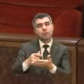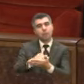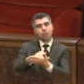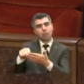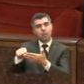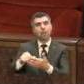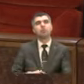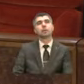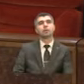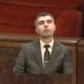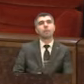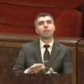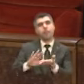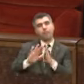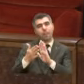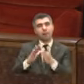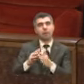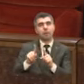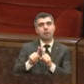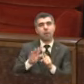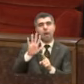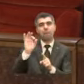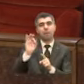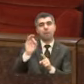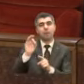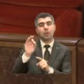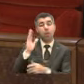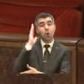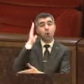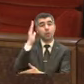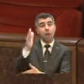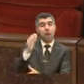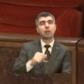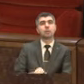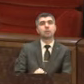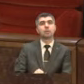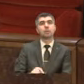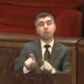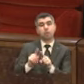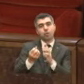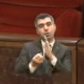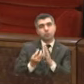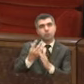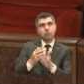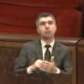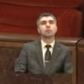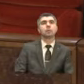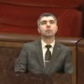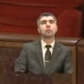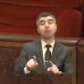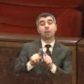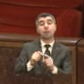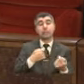الارض ان شاء الله واحد الوعاء عقاري ديال 50 هكتار في 50 في أيت قمرة، وغادي يتم الاحداث ديال هذا المستوى. بالنسبه